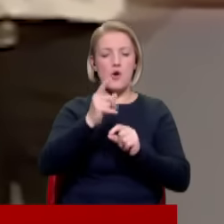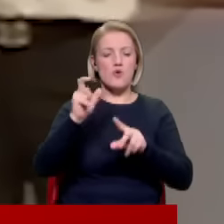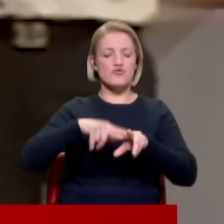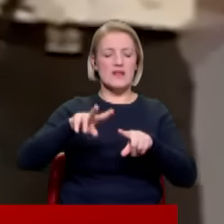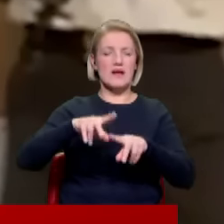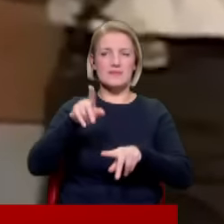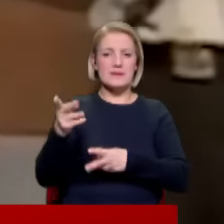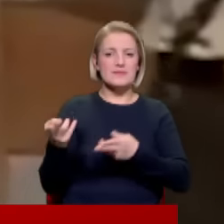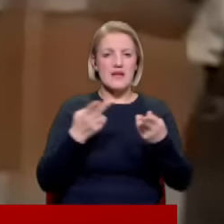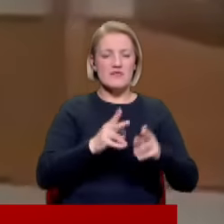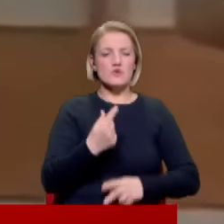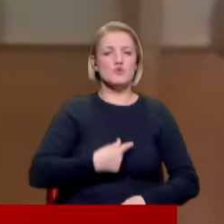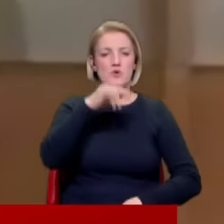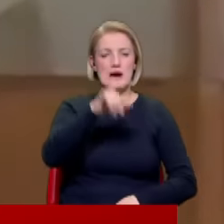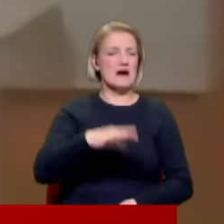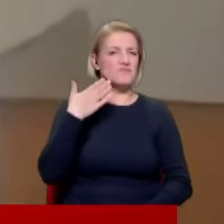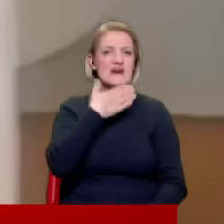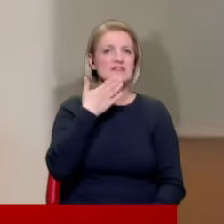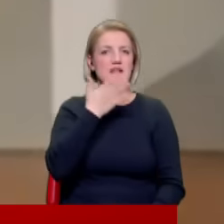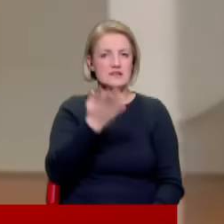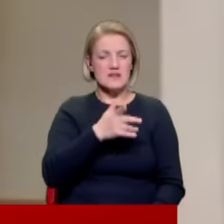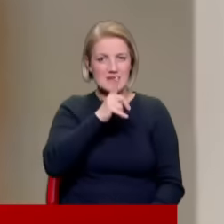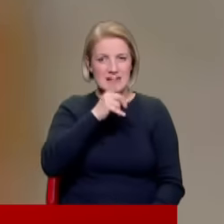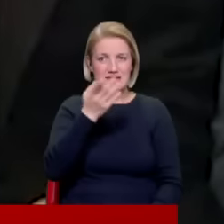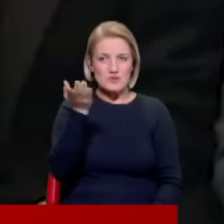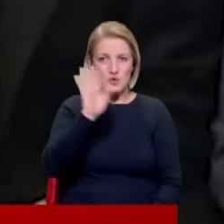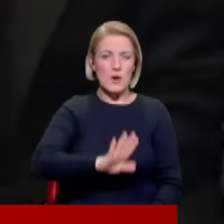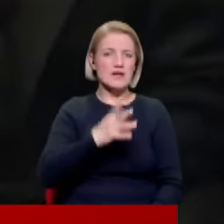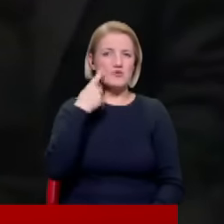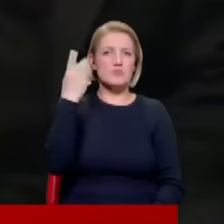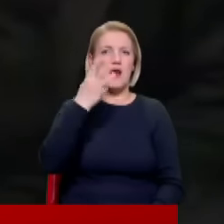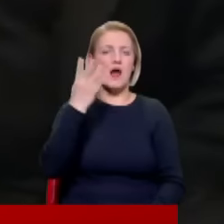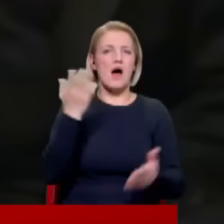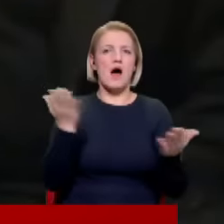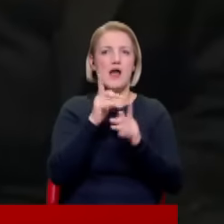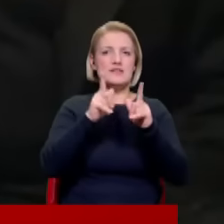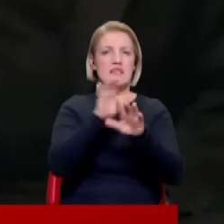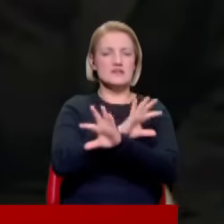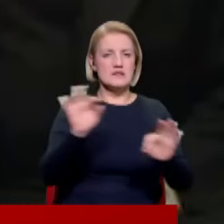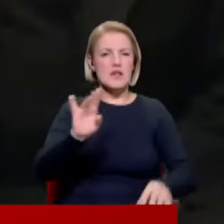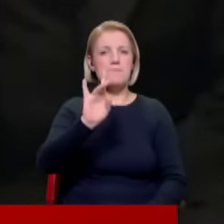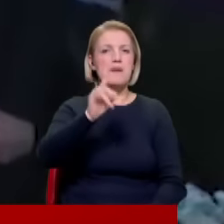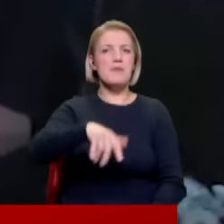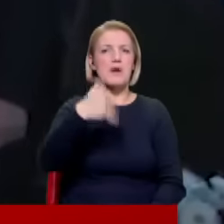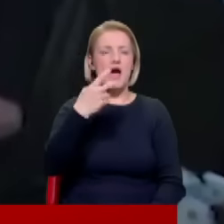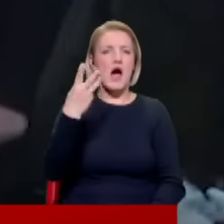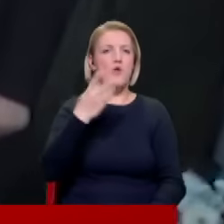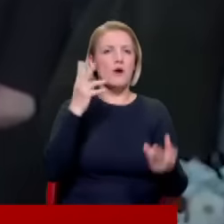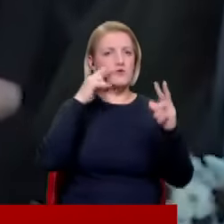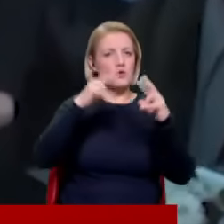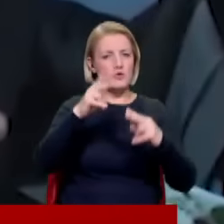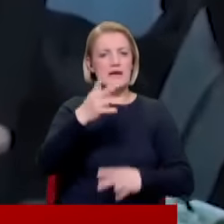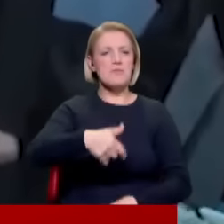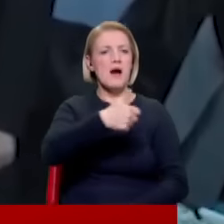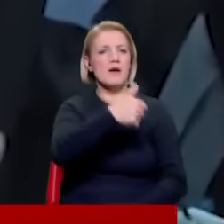Öcalan'ı meclise daveti Umut hakkından yararlansın çağrısı sonrası Erdoğan hala sessiz ama Bahçeli Erdoğan'la görüştü. İki